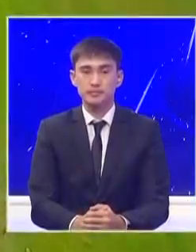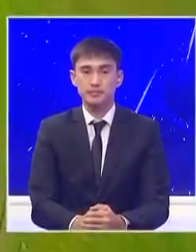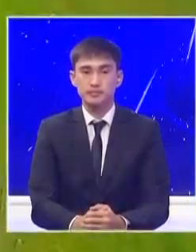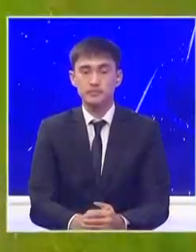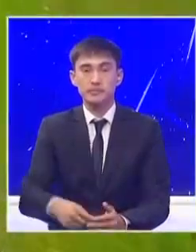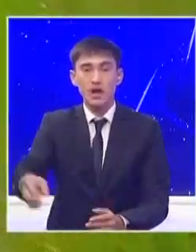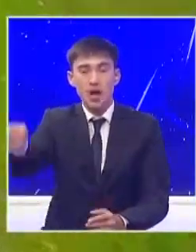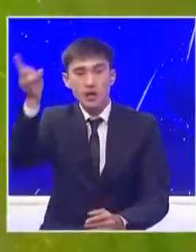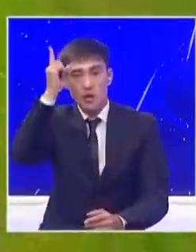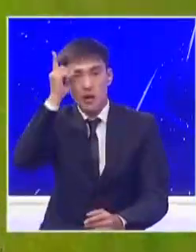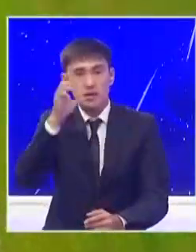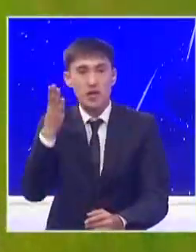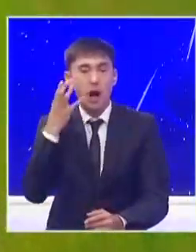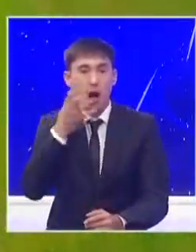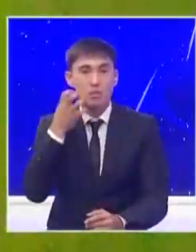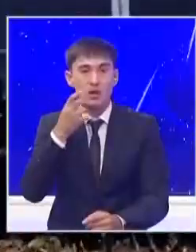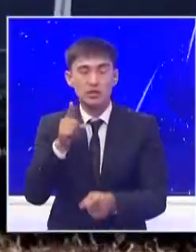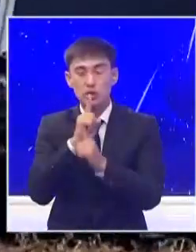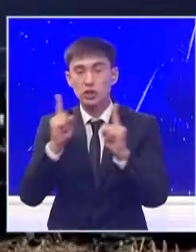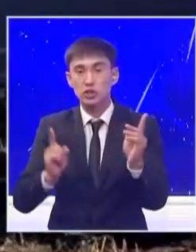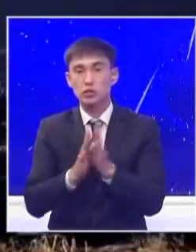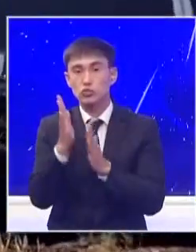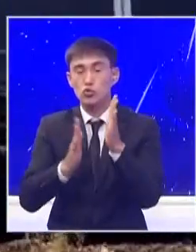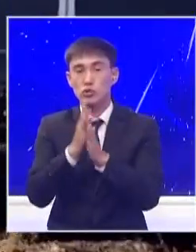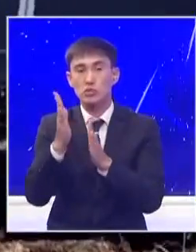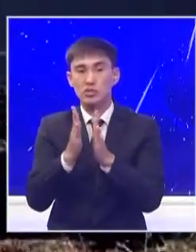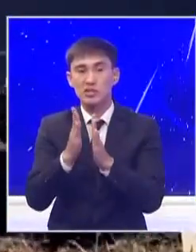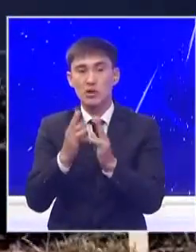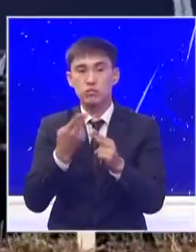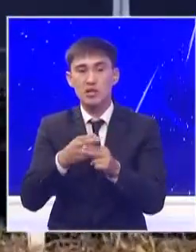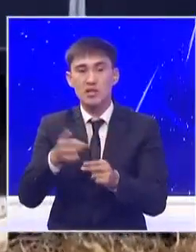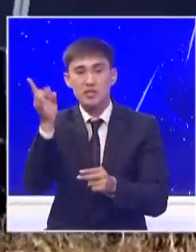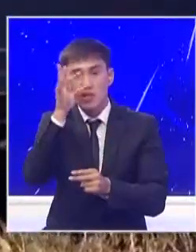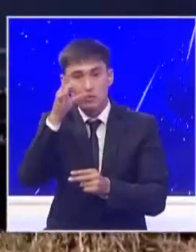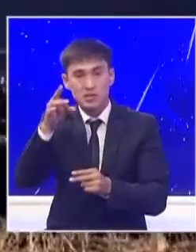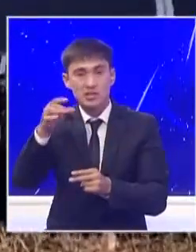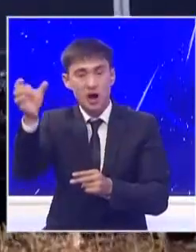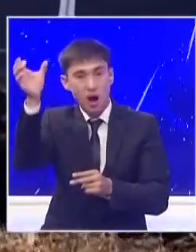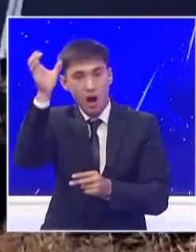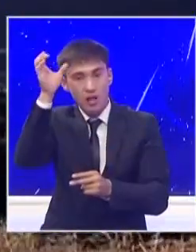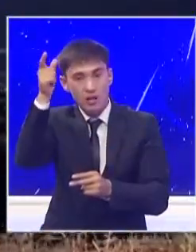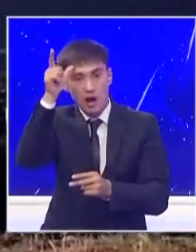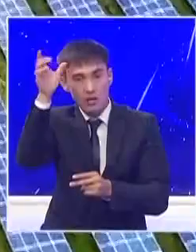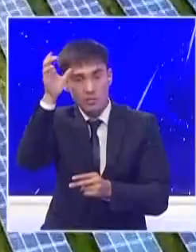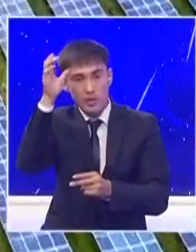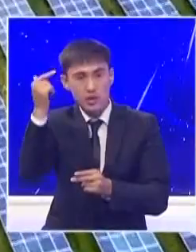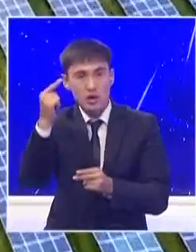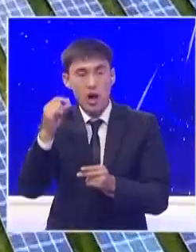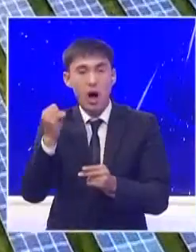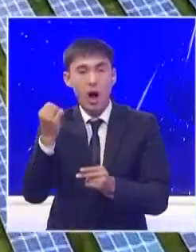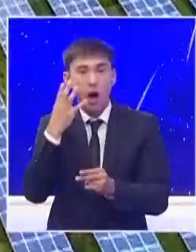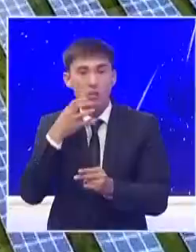Ал Германияда алманы ерекше әдіспен өсіре бастады. Тың жобаны неміс ғалымдары қолға алды. Алма ағаштарының үстінен күн